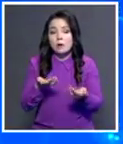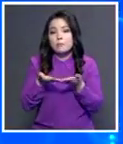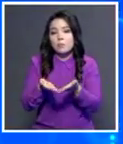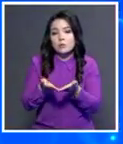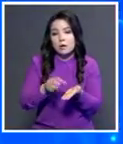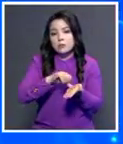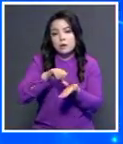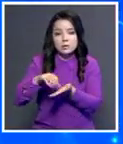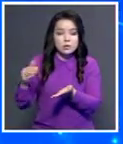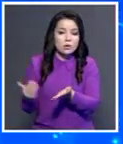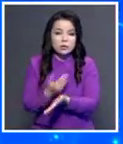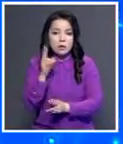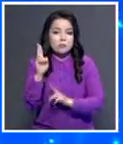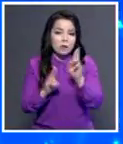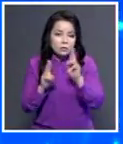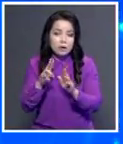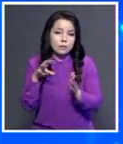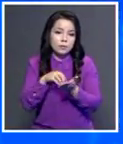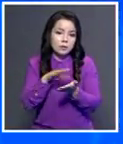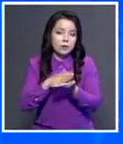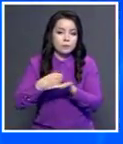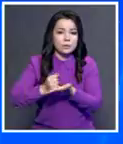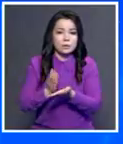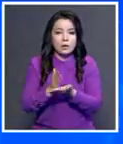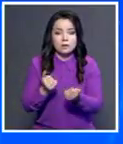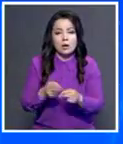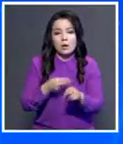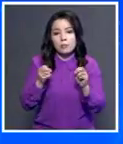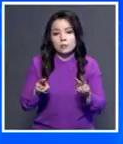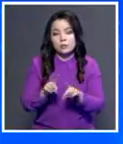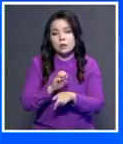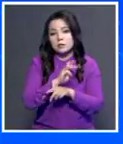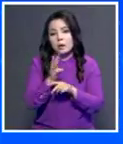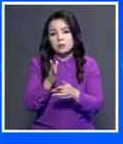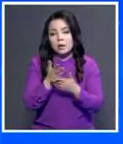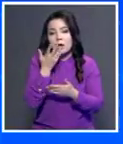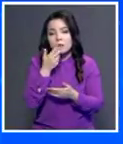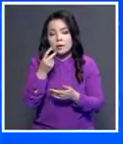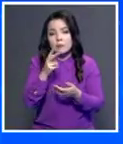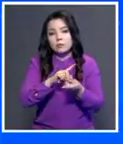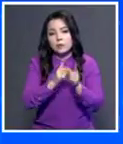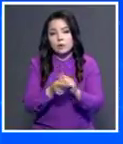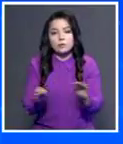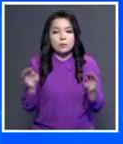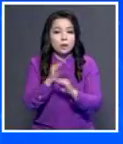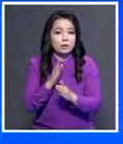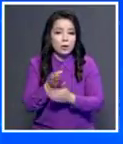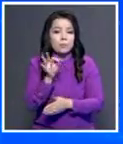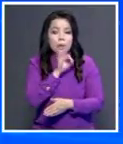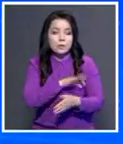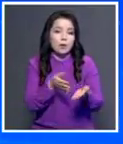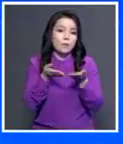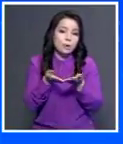капитаны туралы жаңа ережені бекітті. Кеме қатынасы қауіпсіздігін қамтамасыз ету тұтастай цифрлы жүйеге ауыса бастады. Флотты